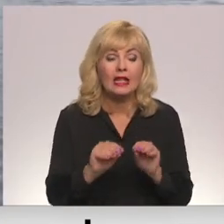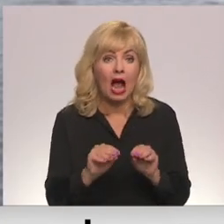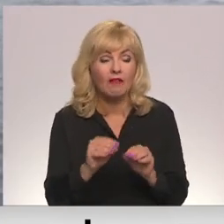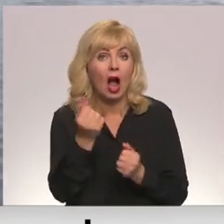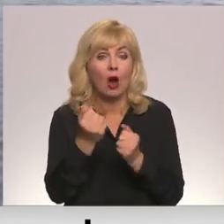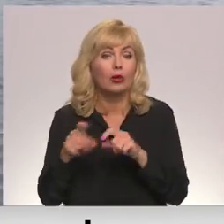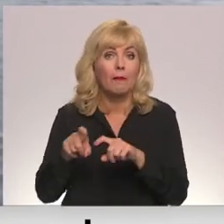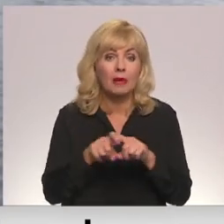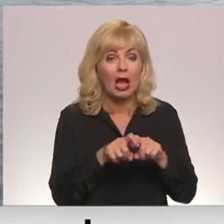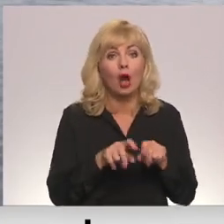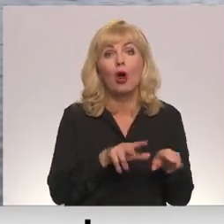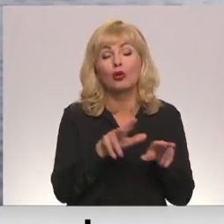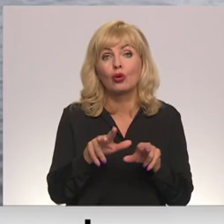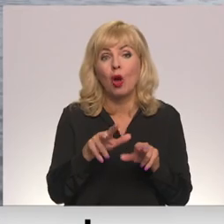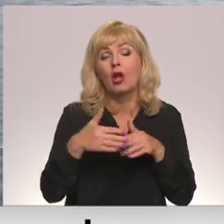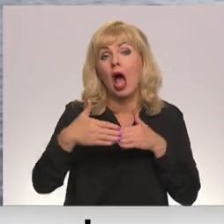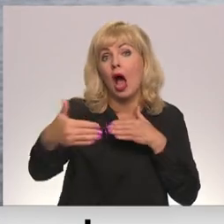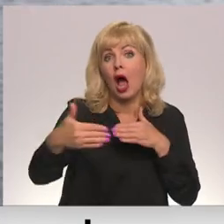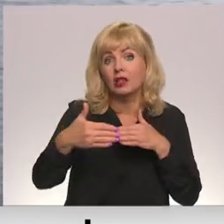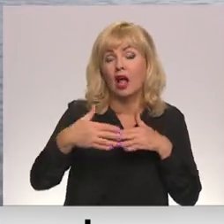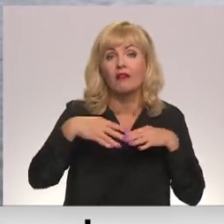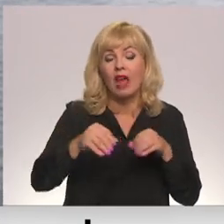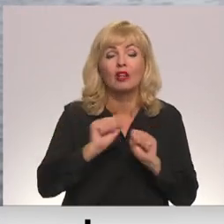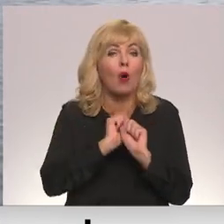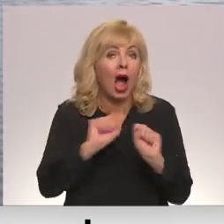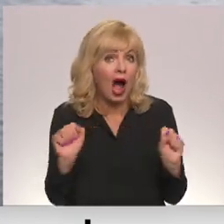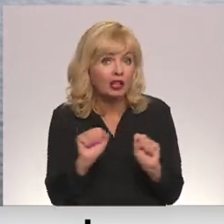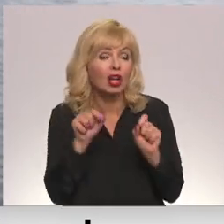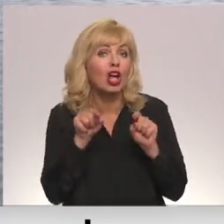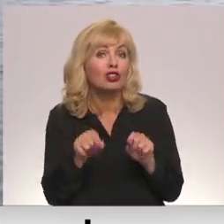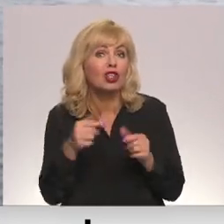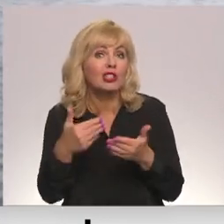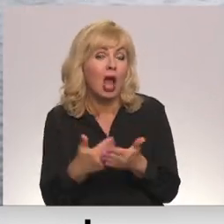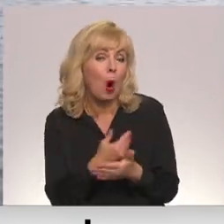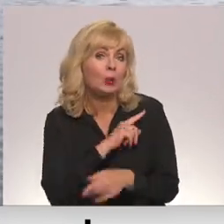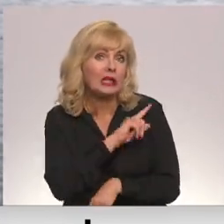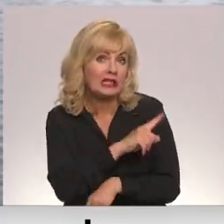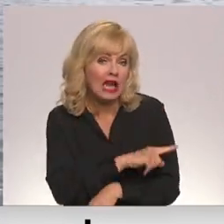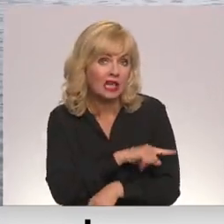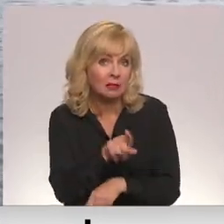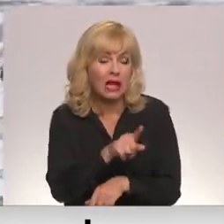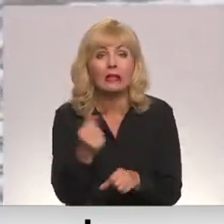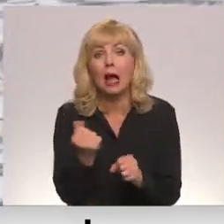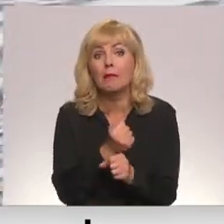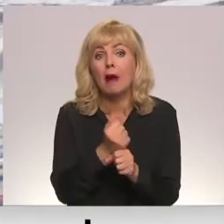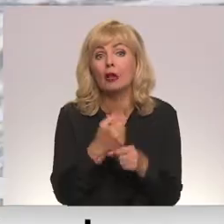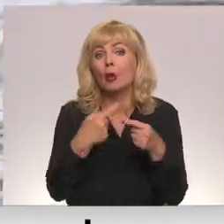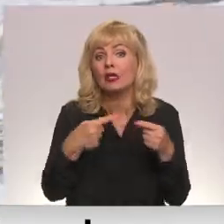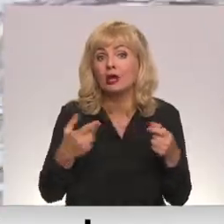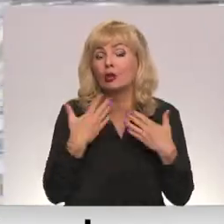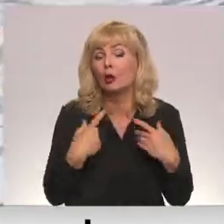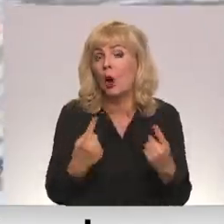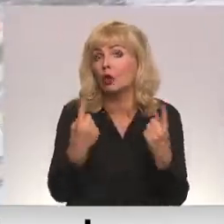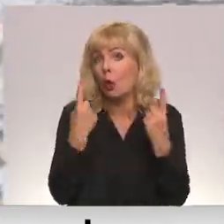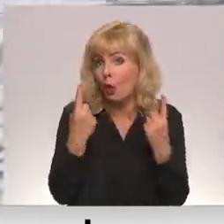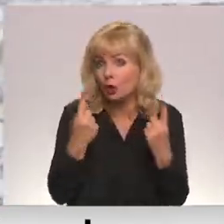automašīnas piekabē, šo attālumu iespējams veikt daudz ātrāk. Un tieši šīs jaunās iespējas ir tās, kas padara šo ierīci ļoti unikālu ne